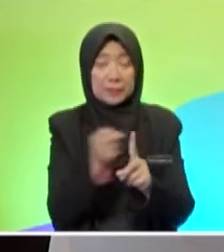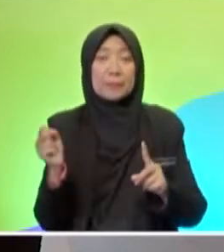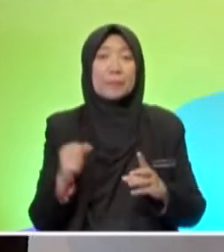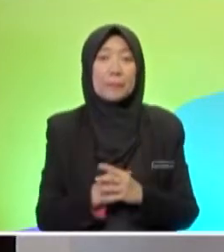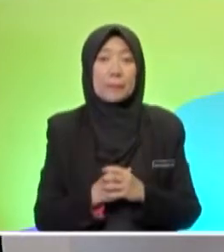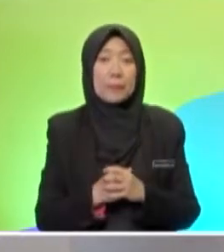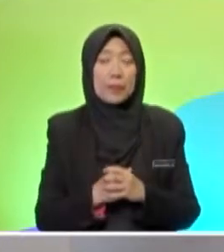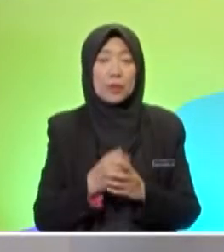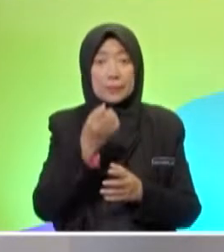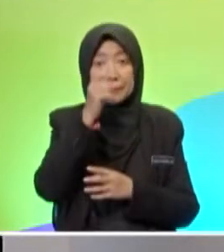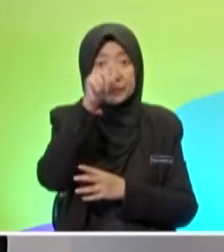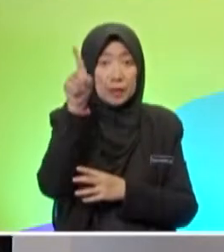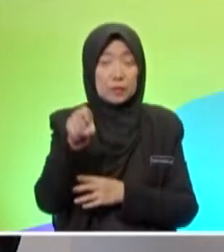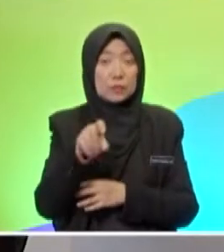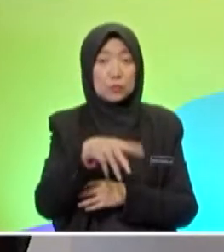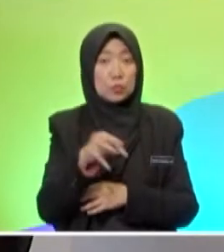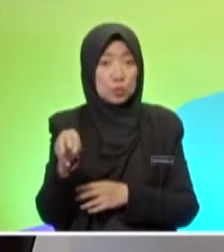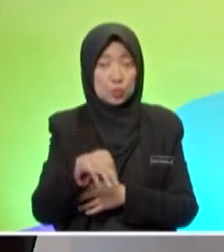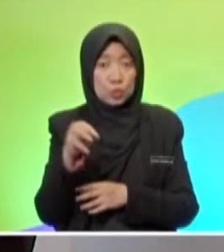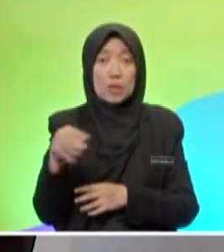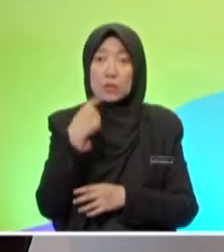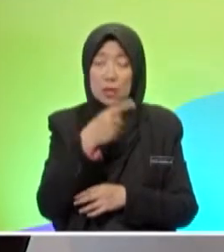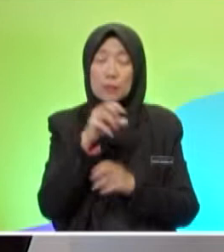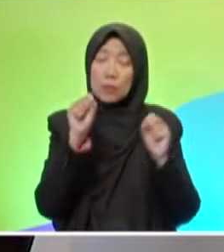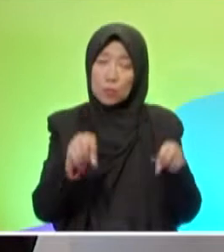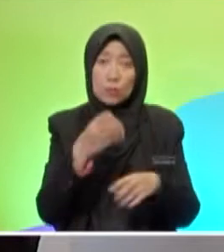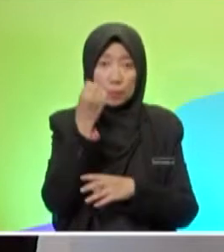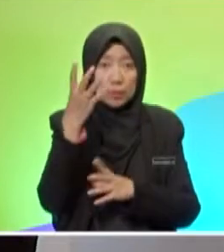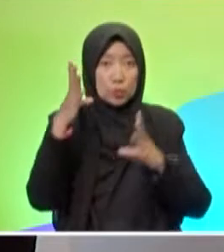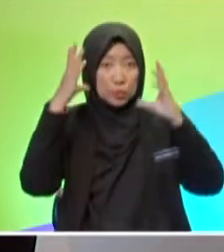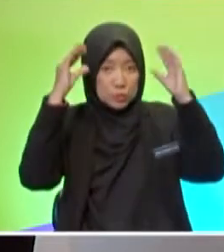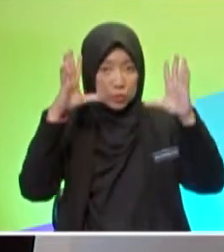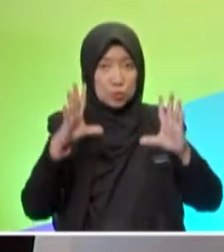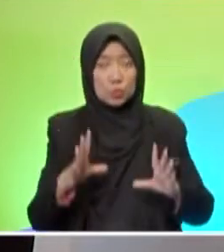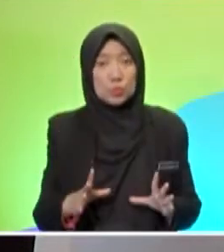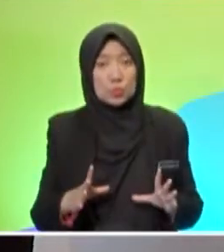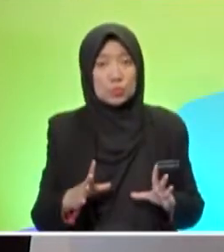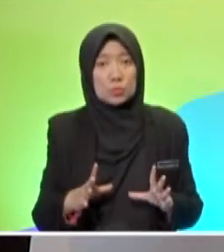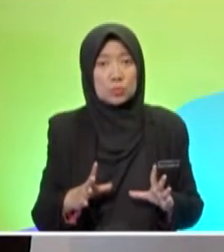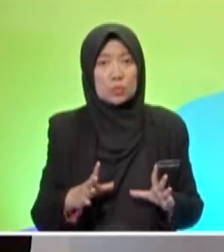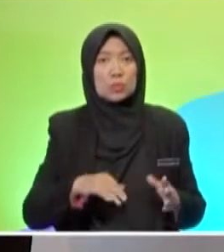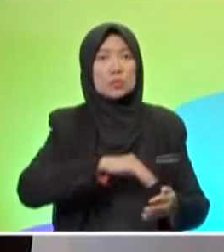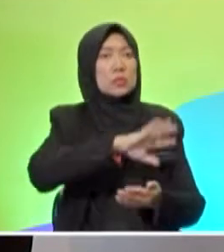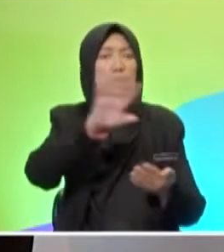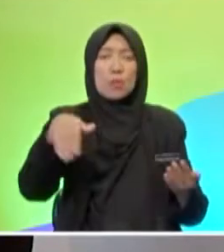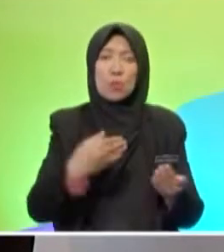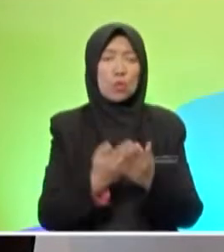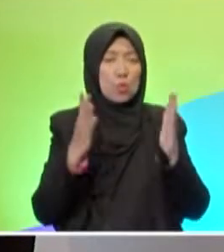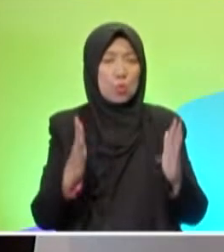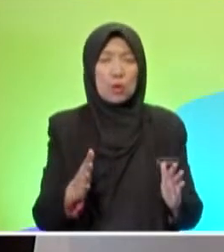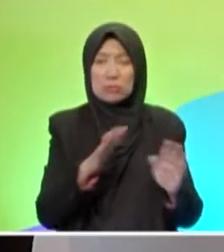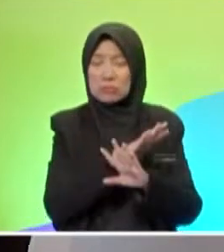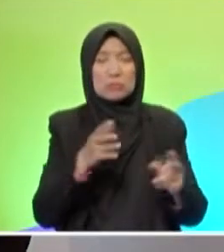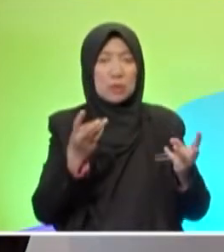kepada anakmu Diego di atas talian sapul boleh begitu dengan cek dulu semua orang tak 16 kebenaran dalam